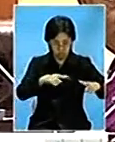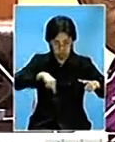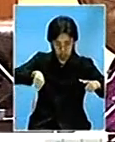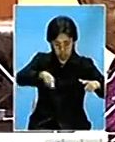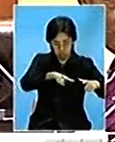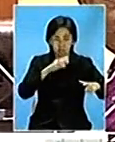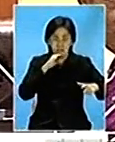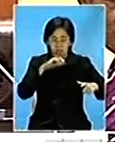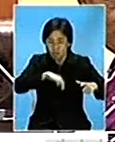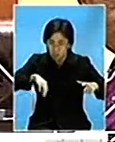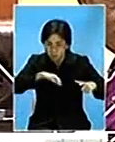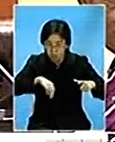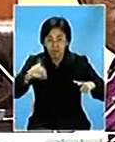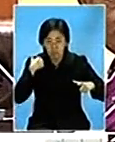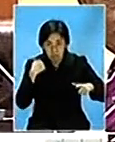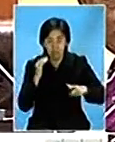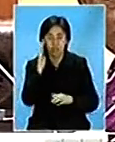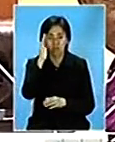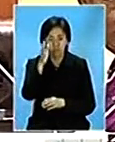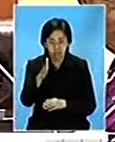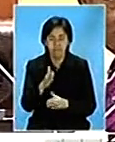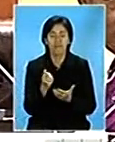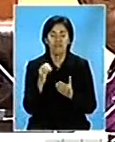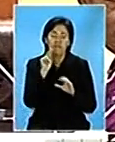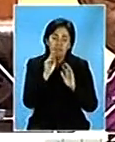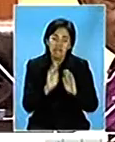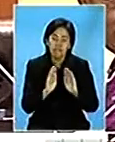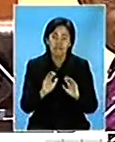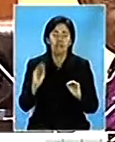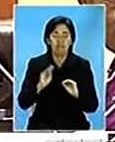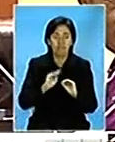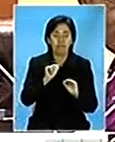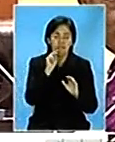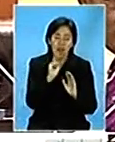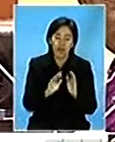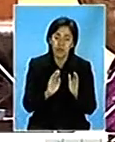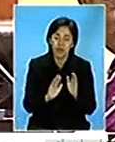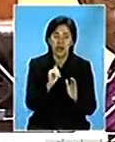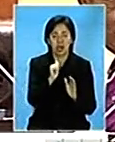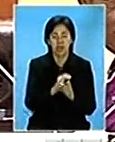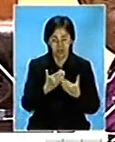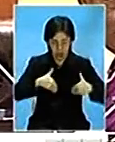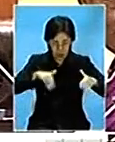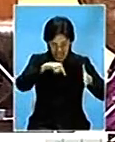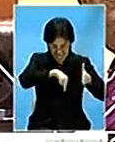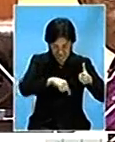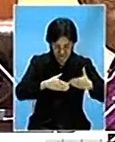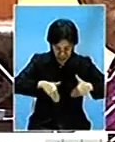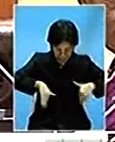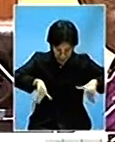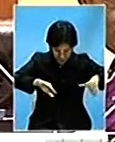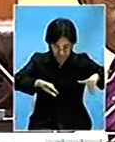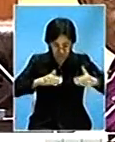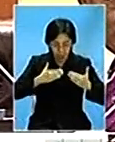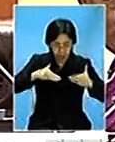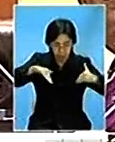ลอกอ่างก็จะสามารถเพิ่มการเก็บกักน้ำเพื่อเก็บน้ำเอาไว้ใช้ในฤดูแล้งได้เพิ่มเติมอีกด้วย